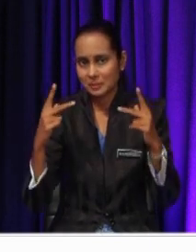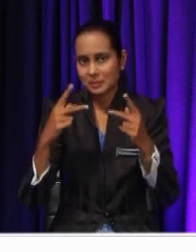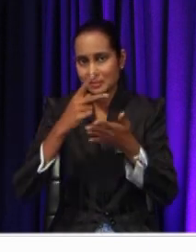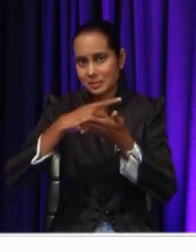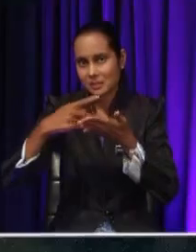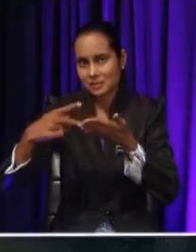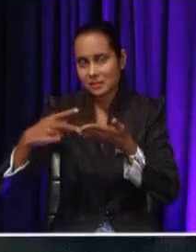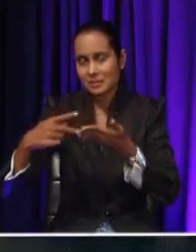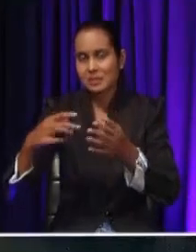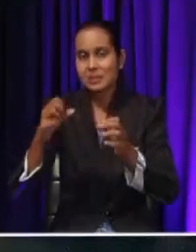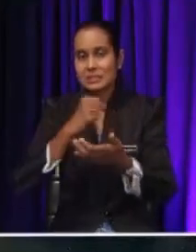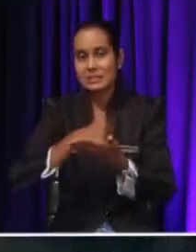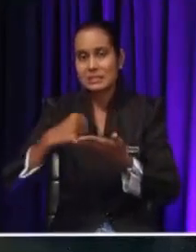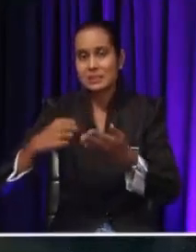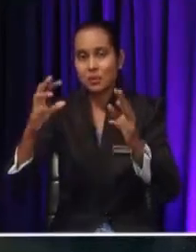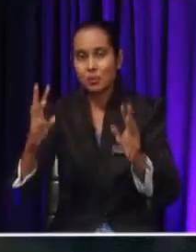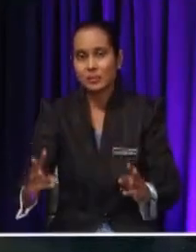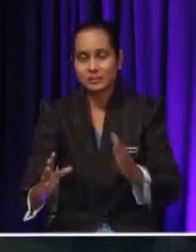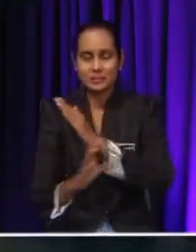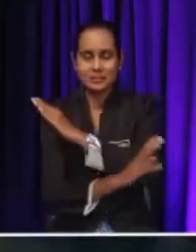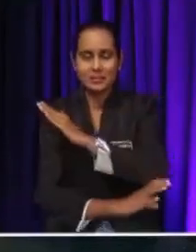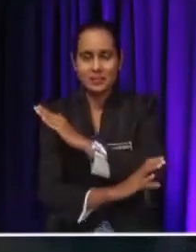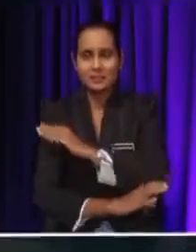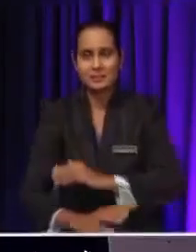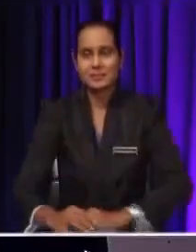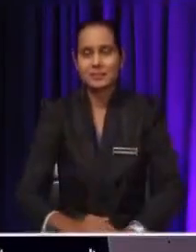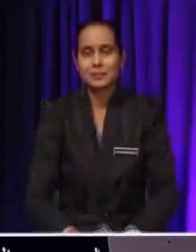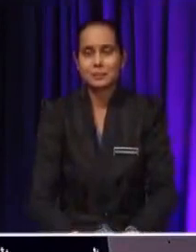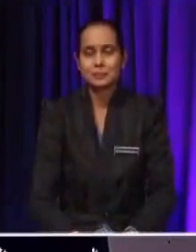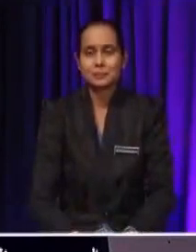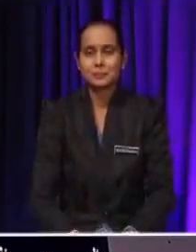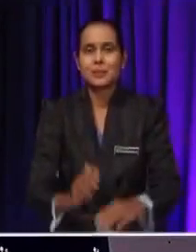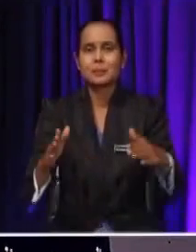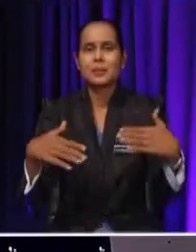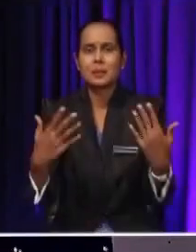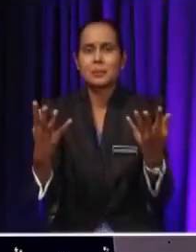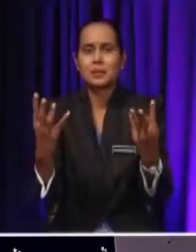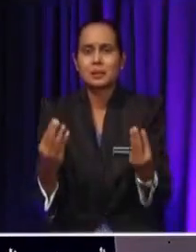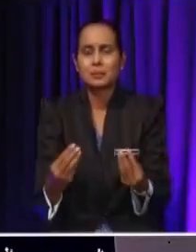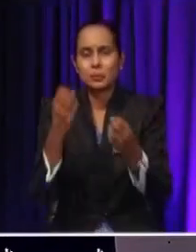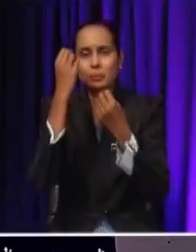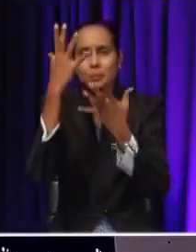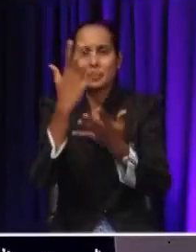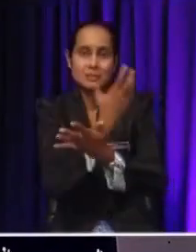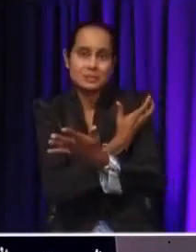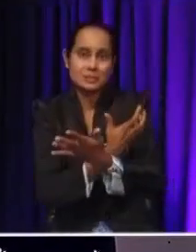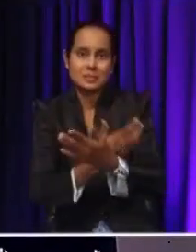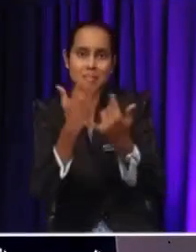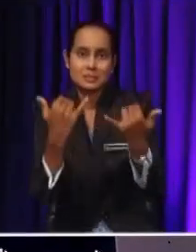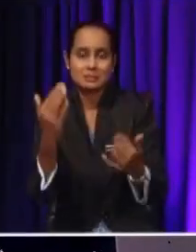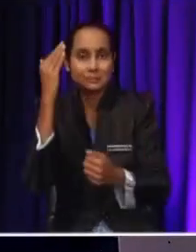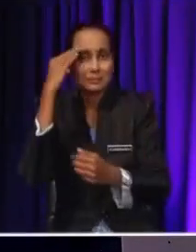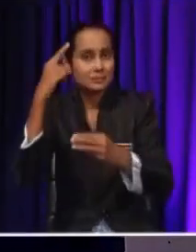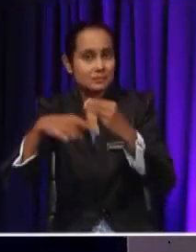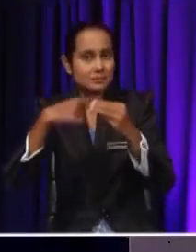ini sebenarnya kita bagi generasi hari ini tahu tentang karya sastrawan